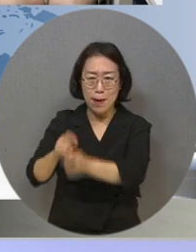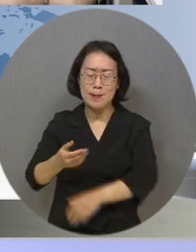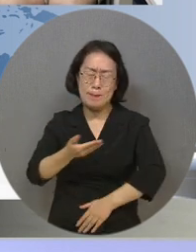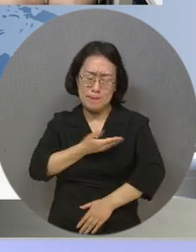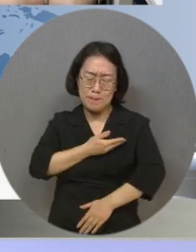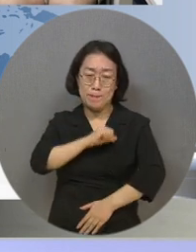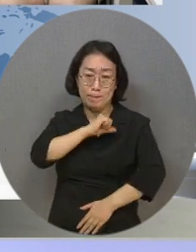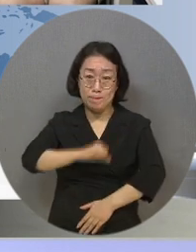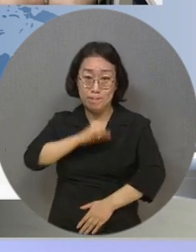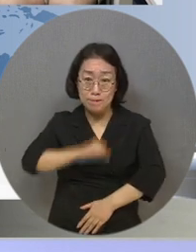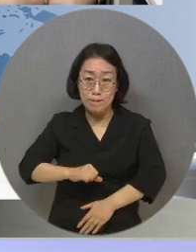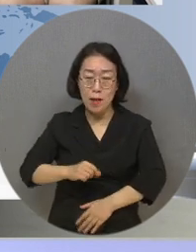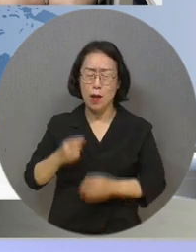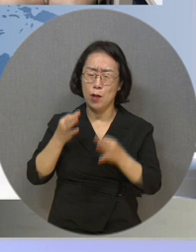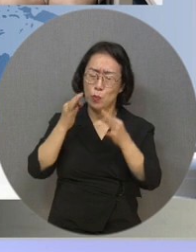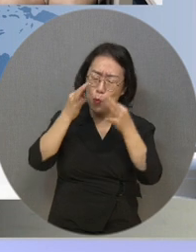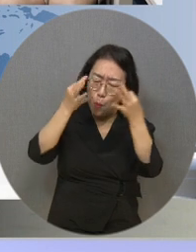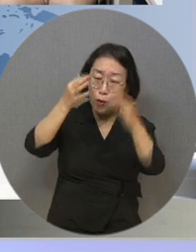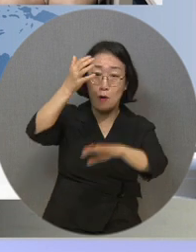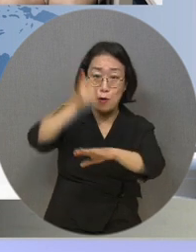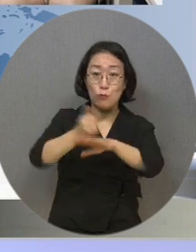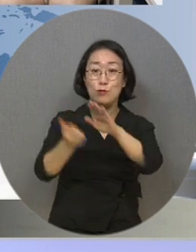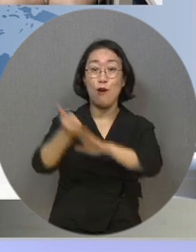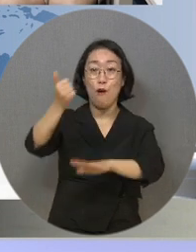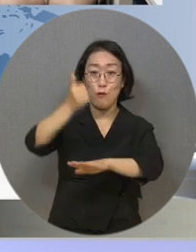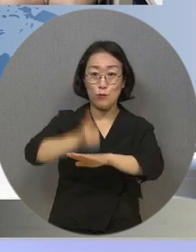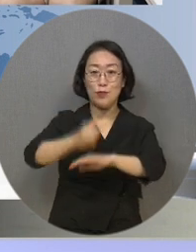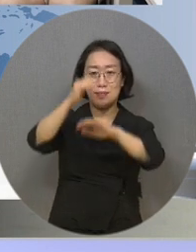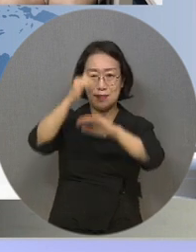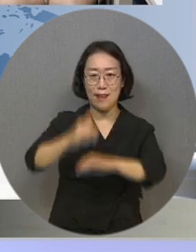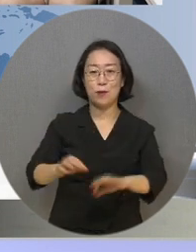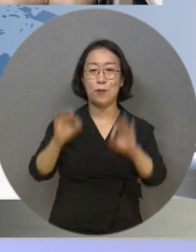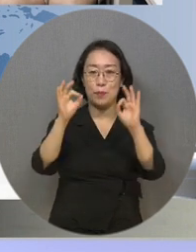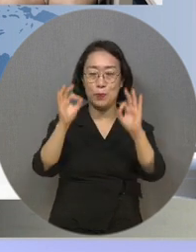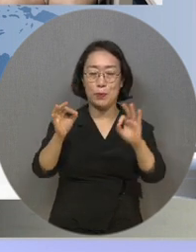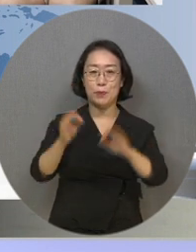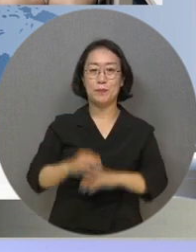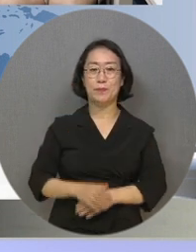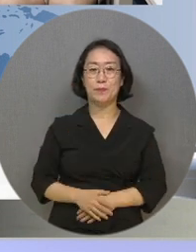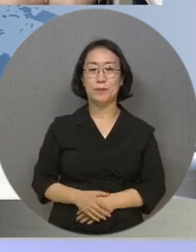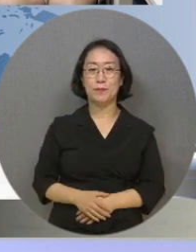끊임없는 도전과 노력으로 일군 그의 삶을 권용찬 기자가 만나봤습니다.